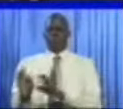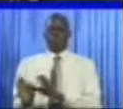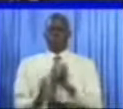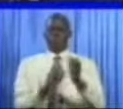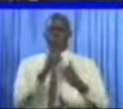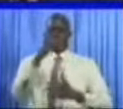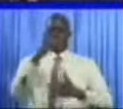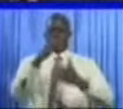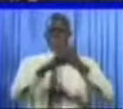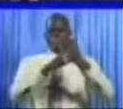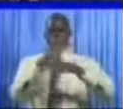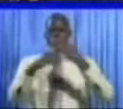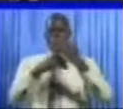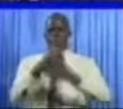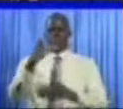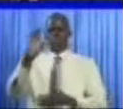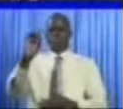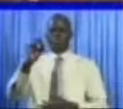taux global de